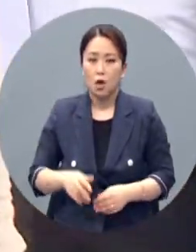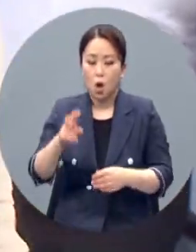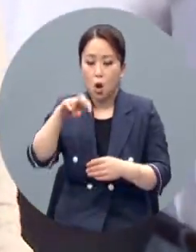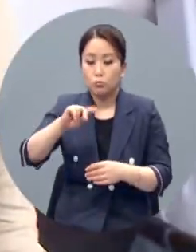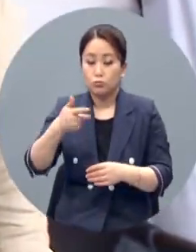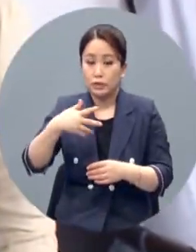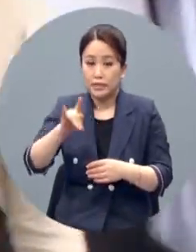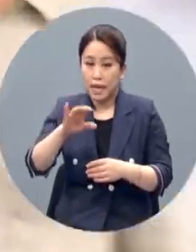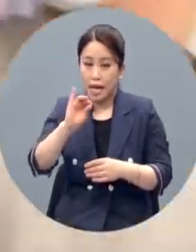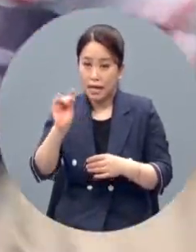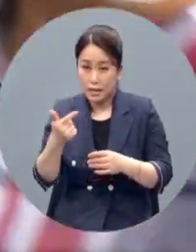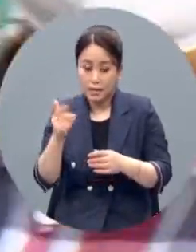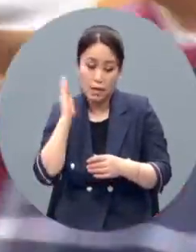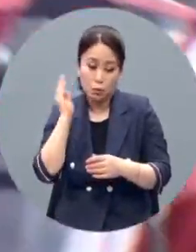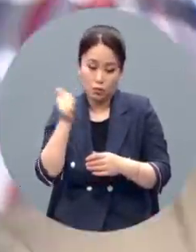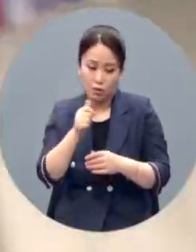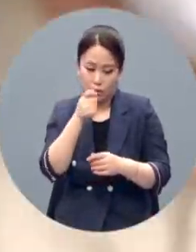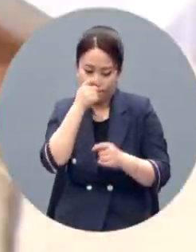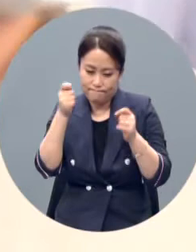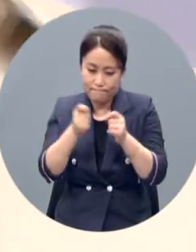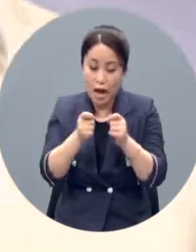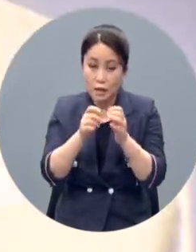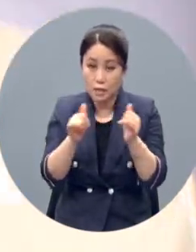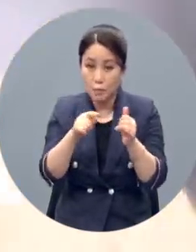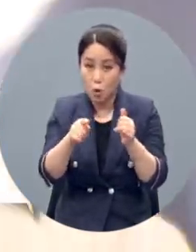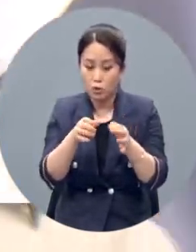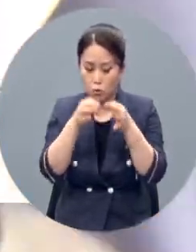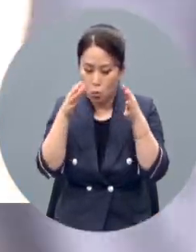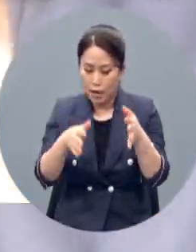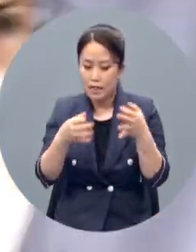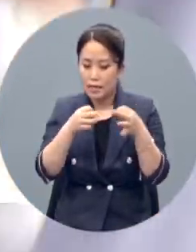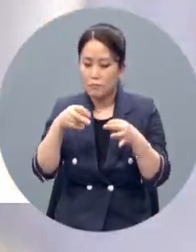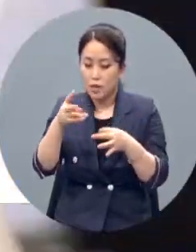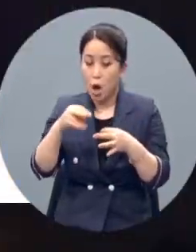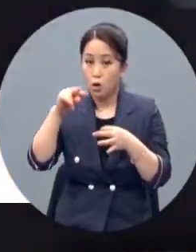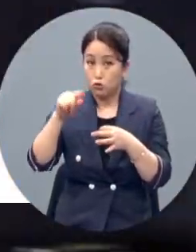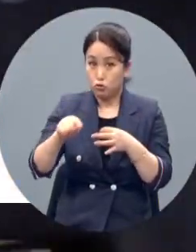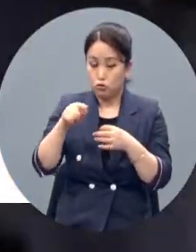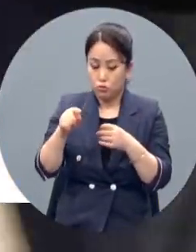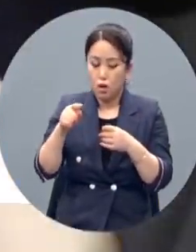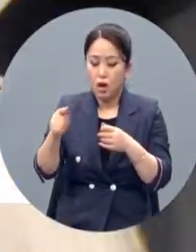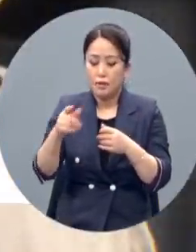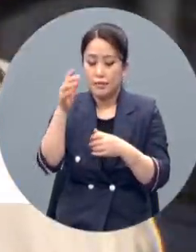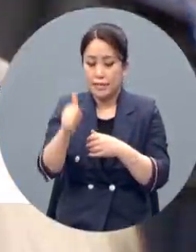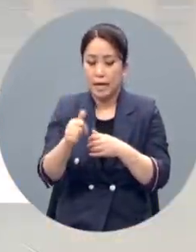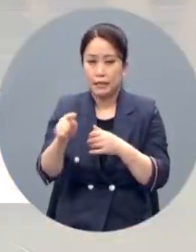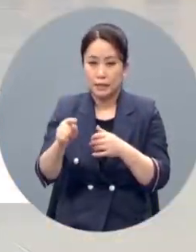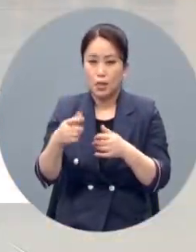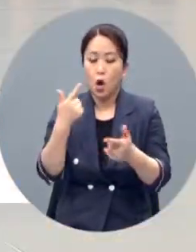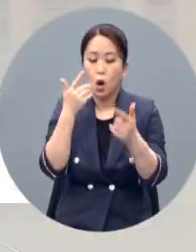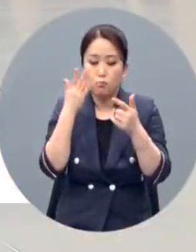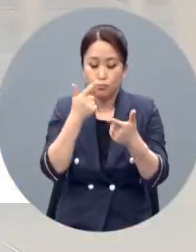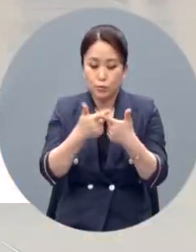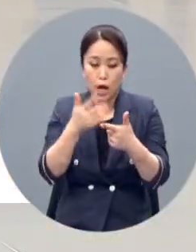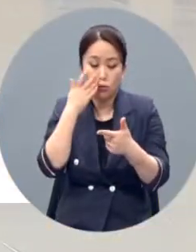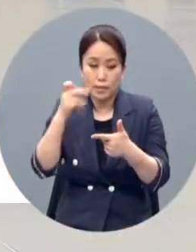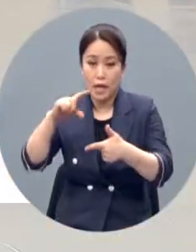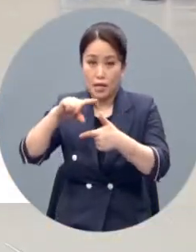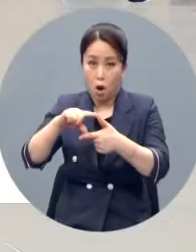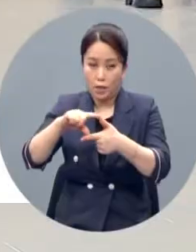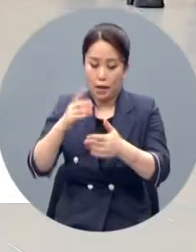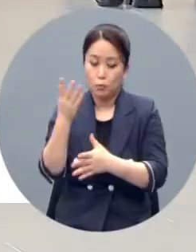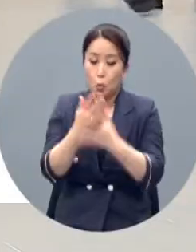대통령의 최측근으로 그동안 김 지사는 불경 통합의 주도적인 역할을 해왔습니다 경남과 함께